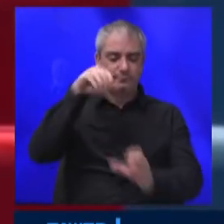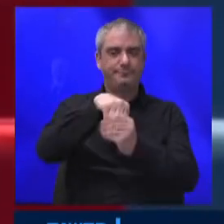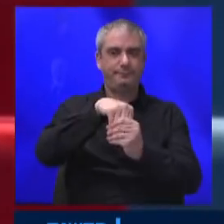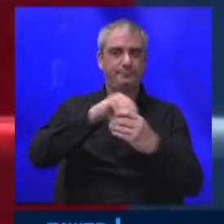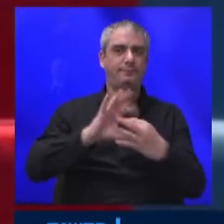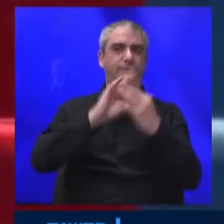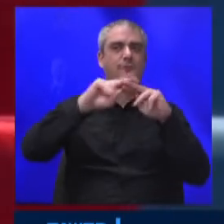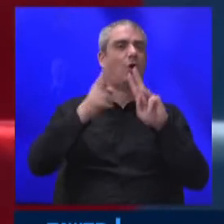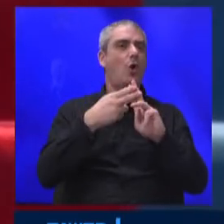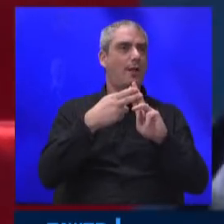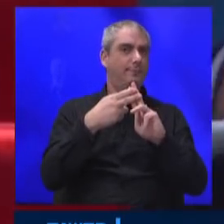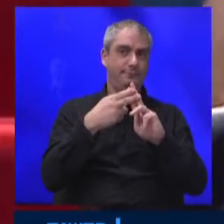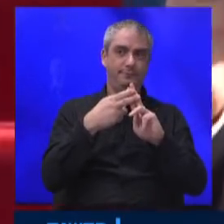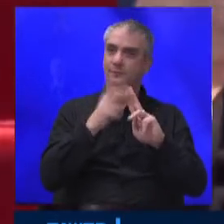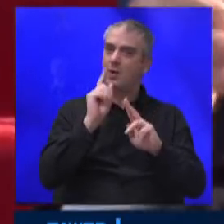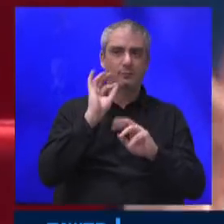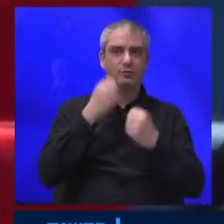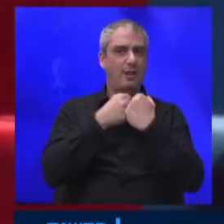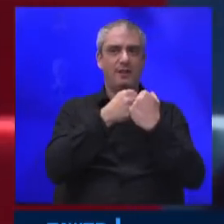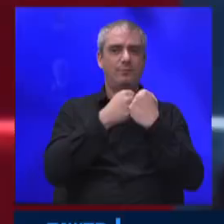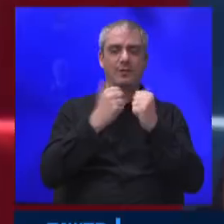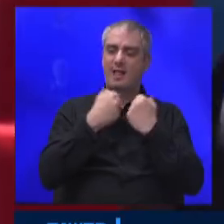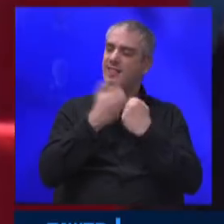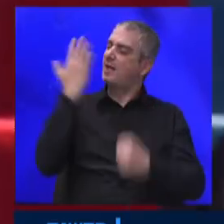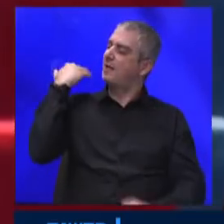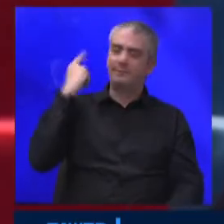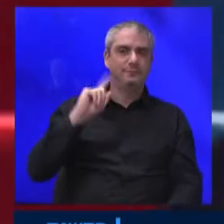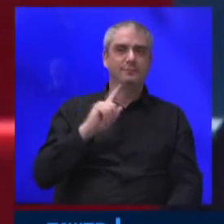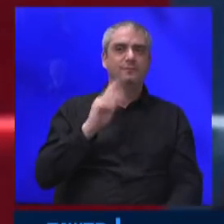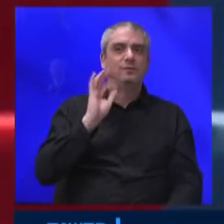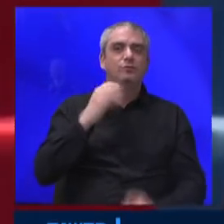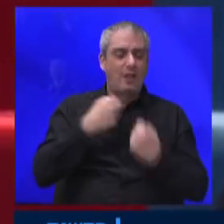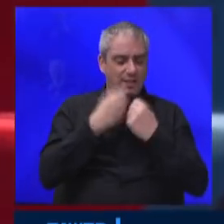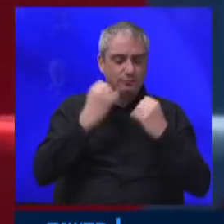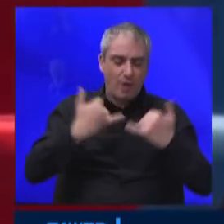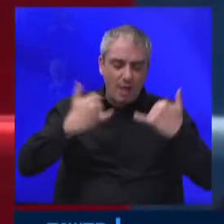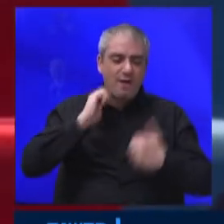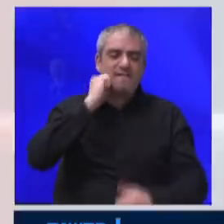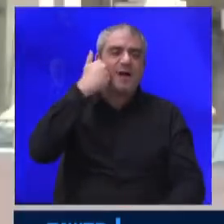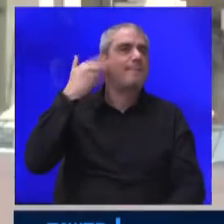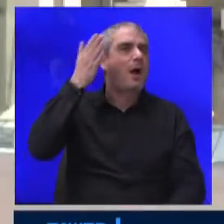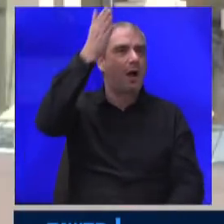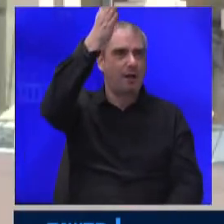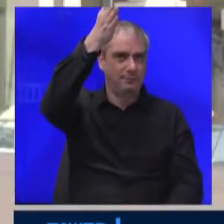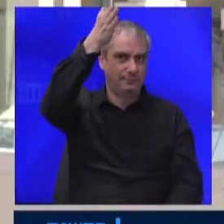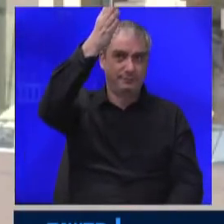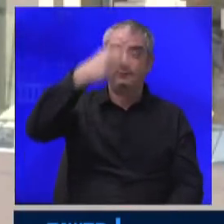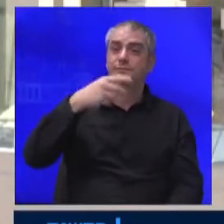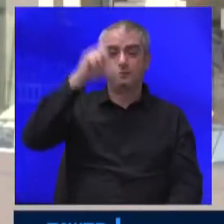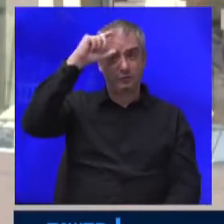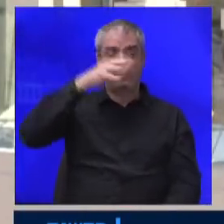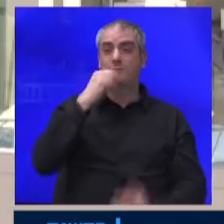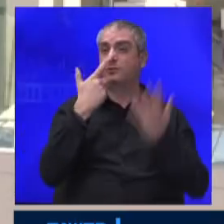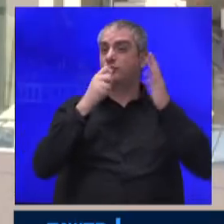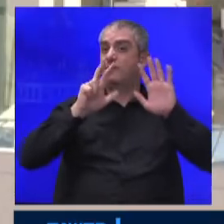again. Not to meet yesterday's challenges, but today's and tomorrow's challenges. ג'ו ביידן, בן